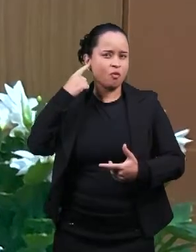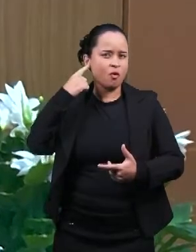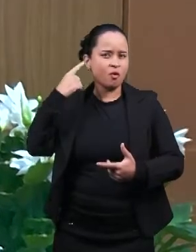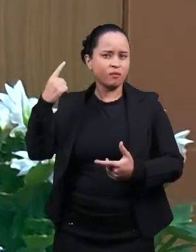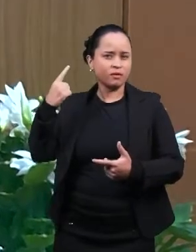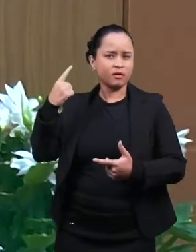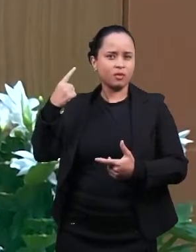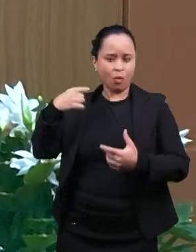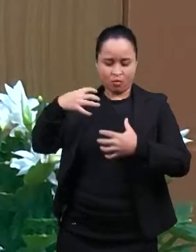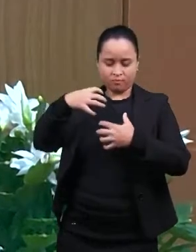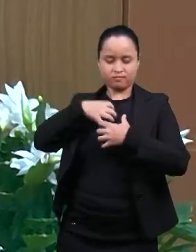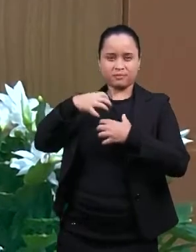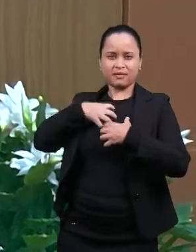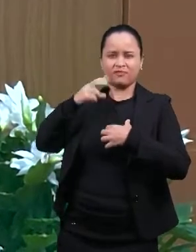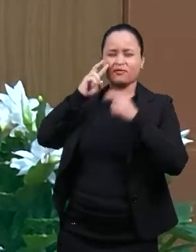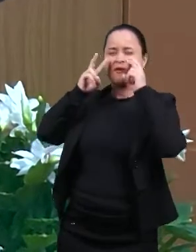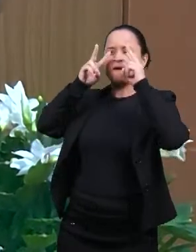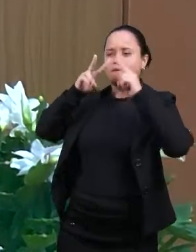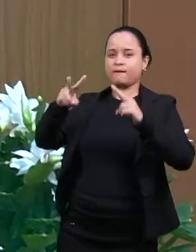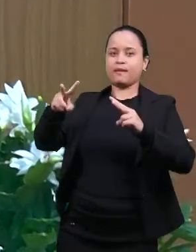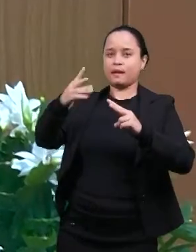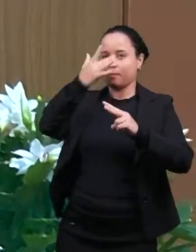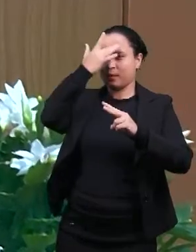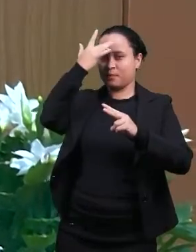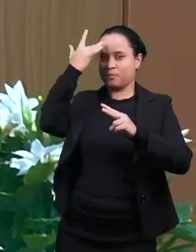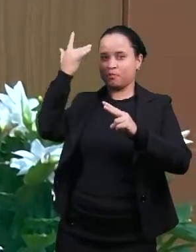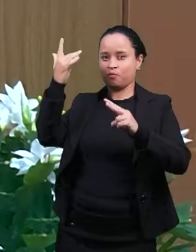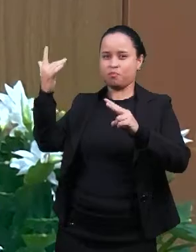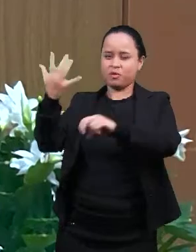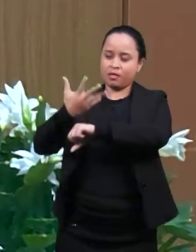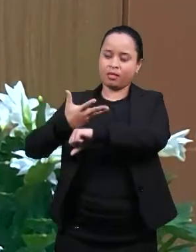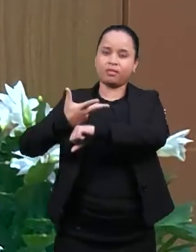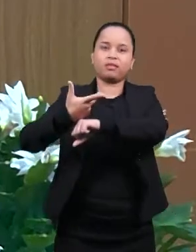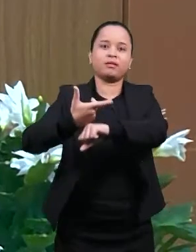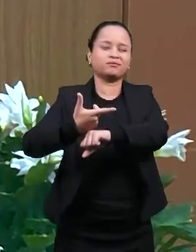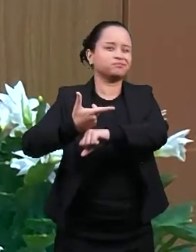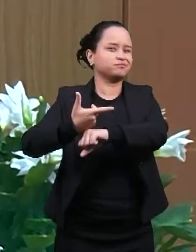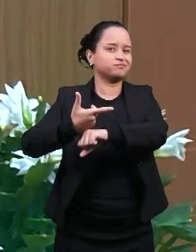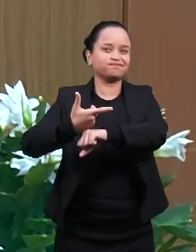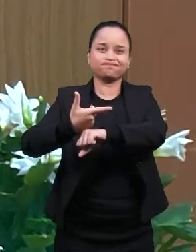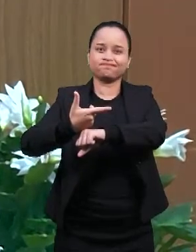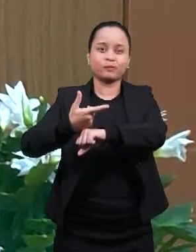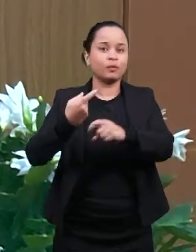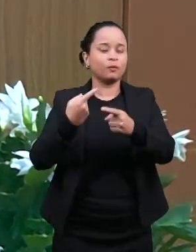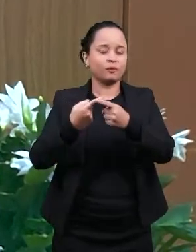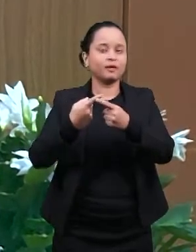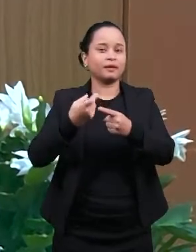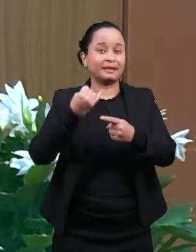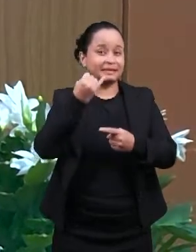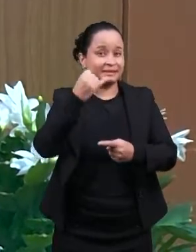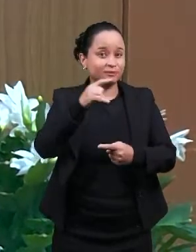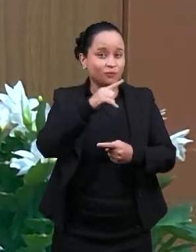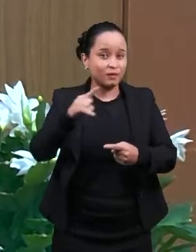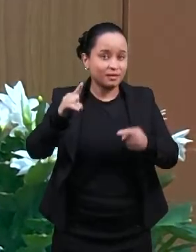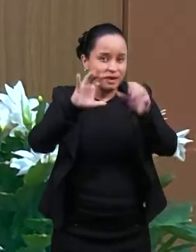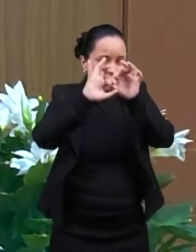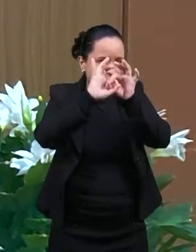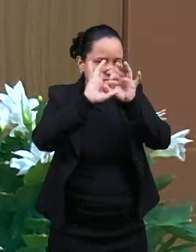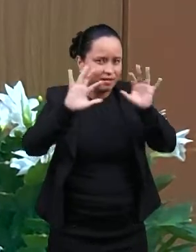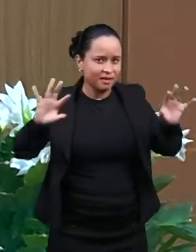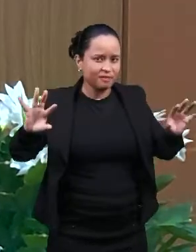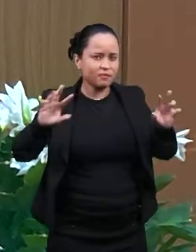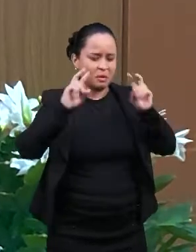Не открывайте для ночи, потому что если вы откроете, враг войдет, и он входит.